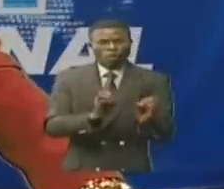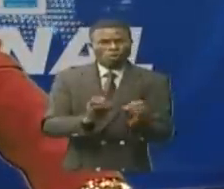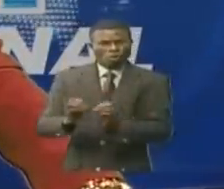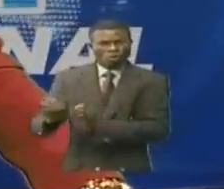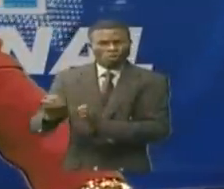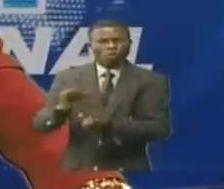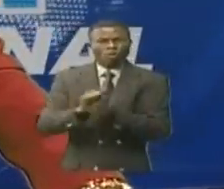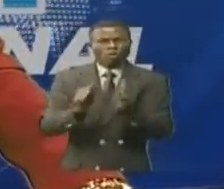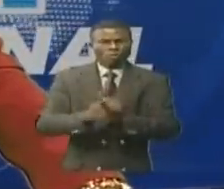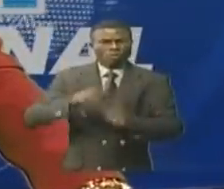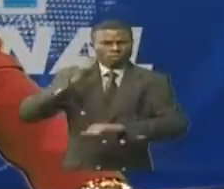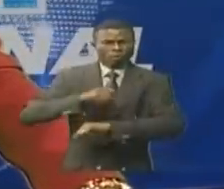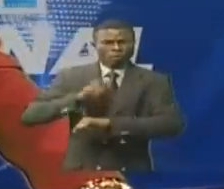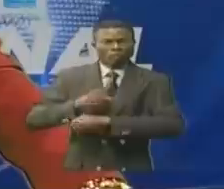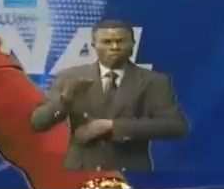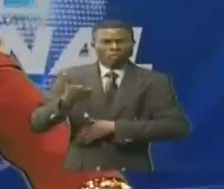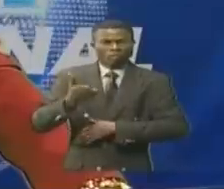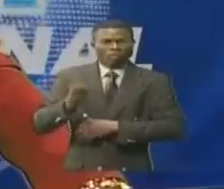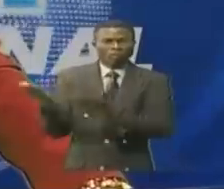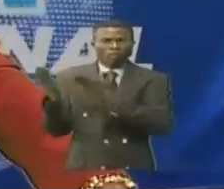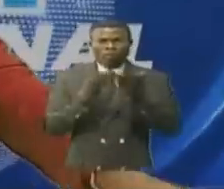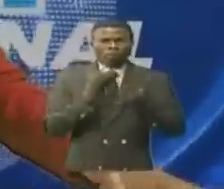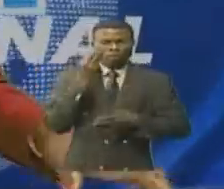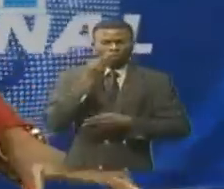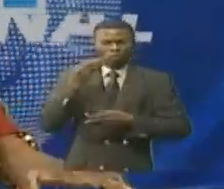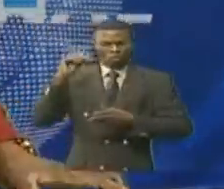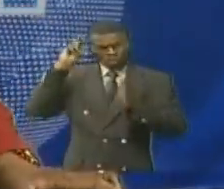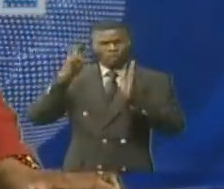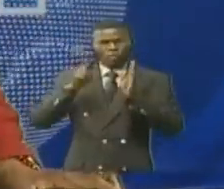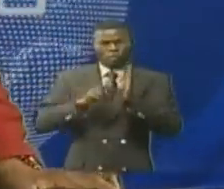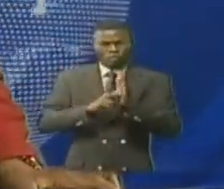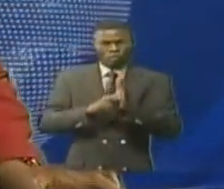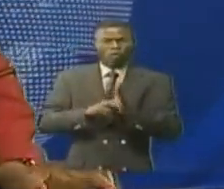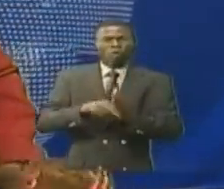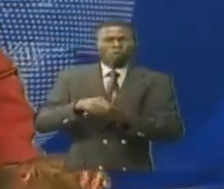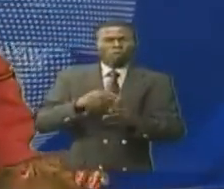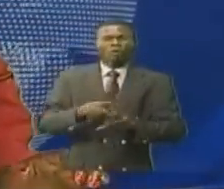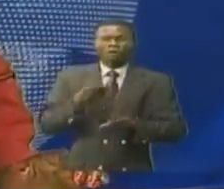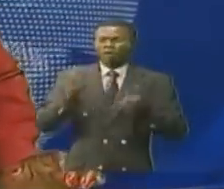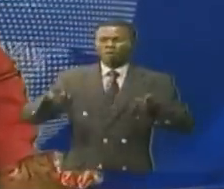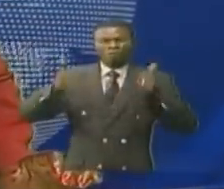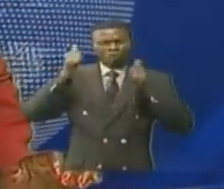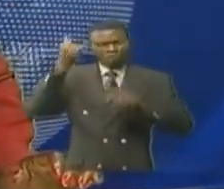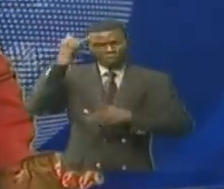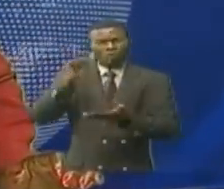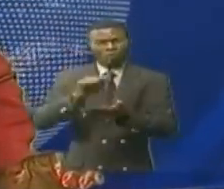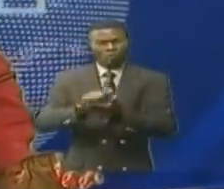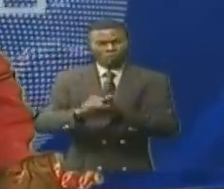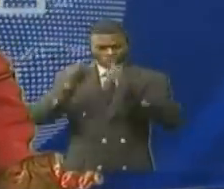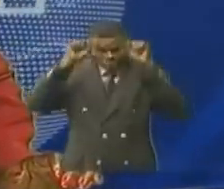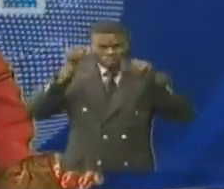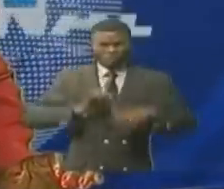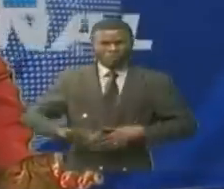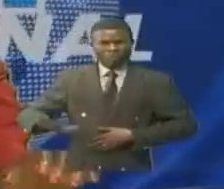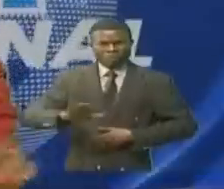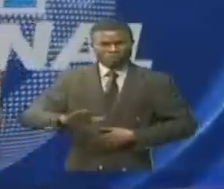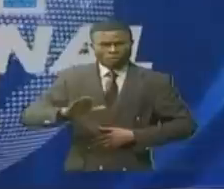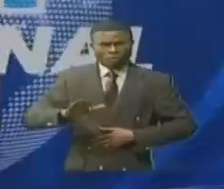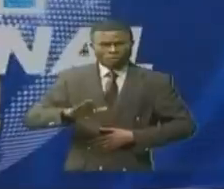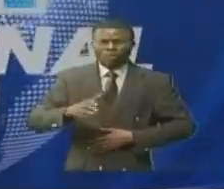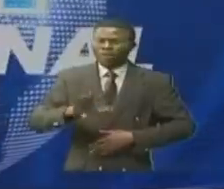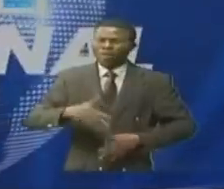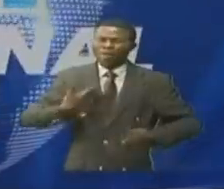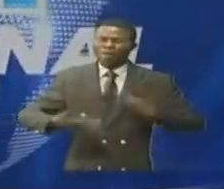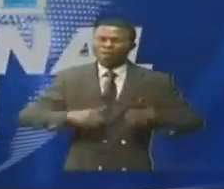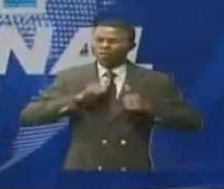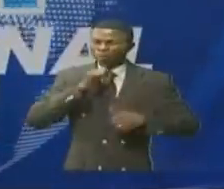secteur de la justice. Le porte-parole du gouvernement, Patrick Muyaya, a réfuté l'idée selon laquelle le président de la République se serait plaint, parlant